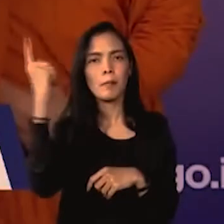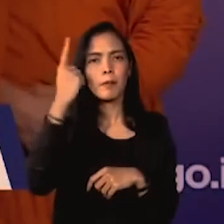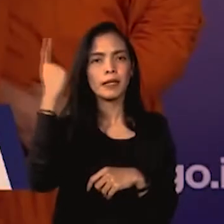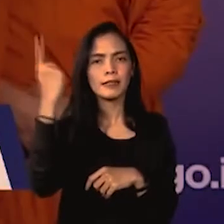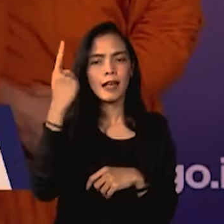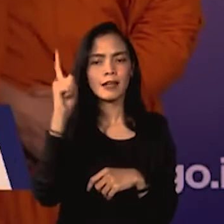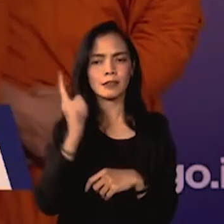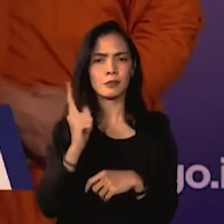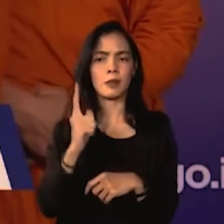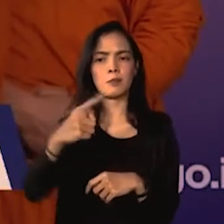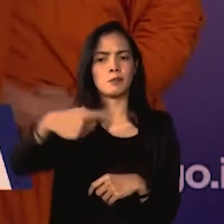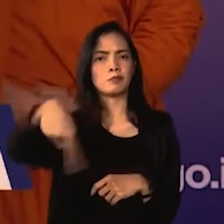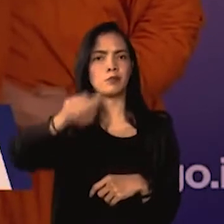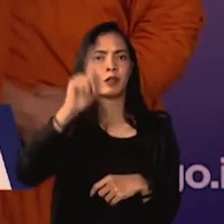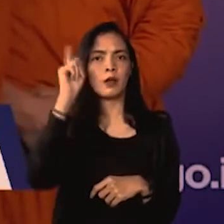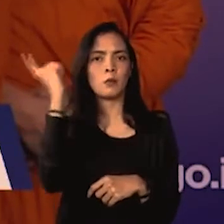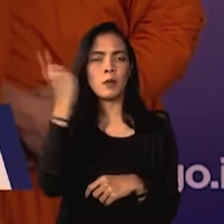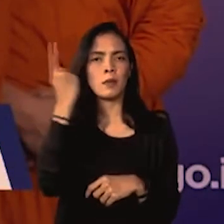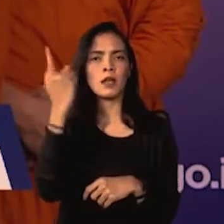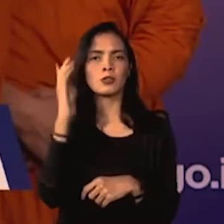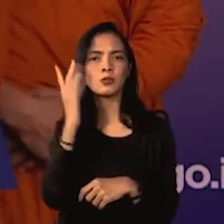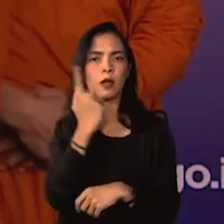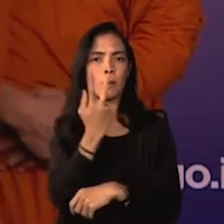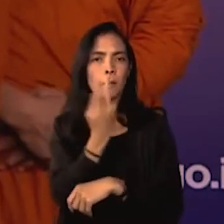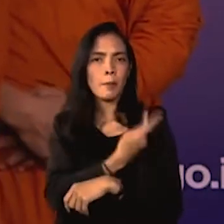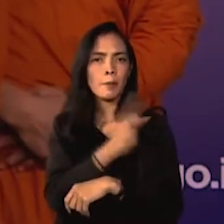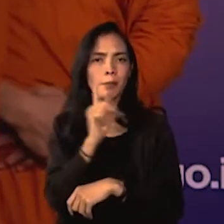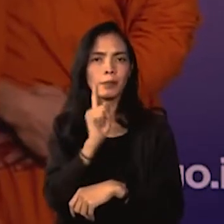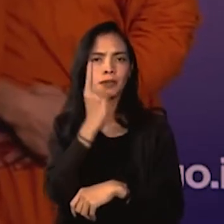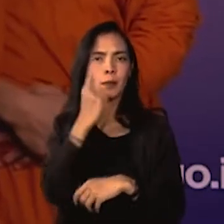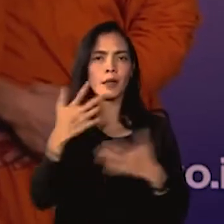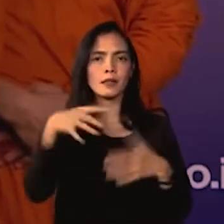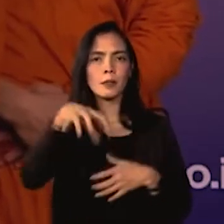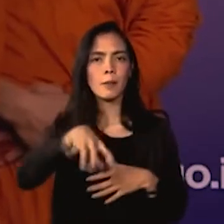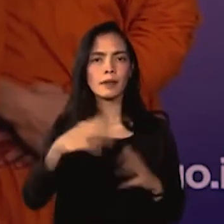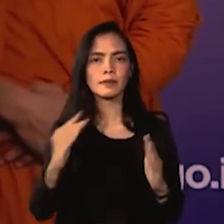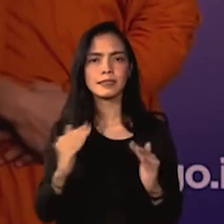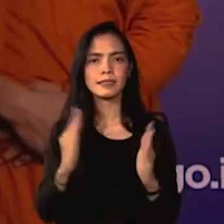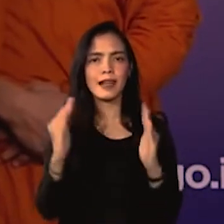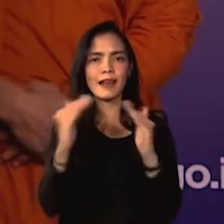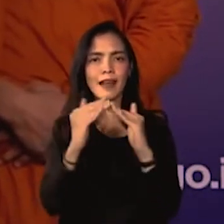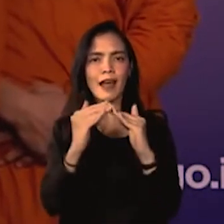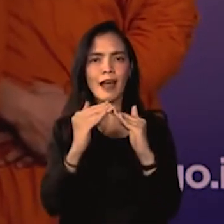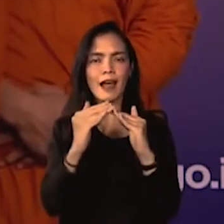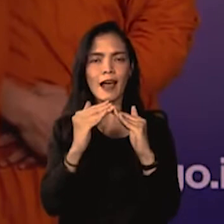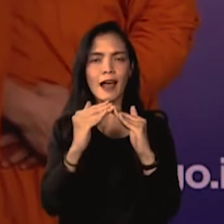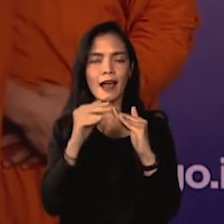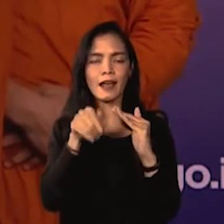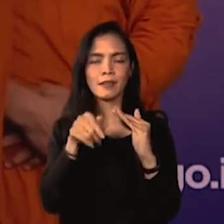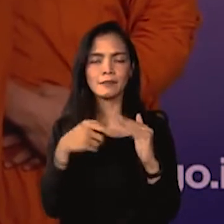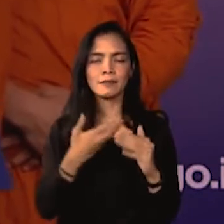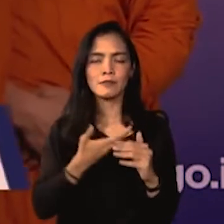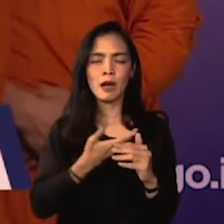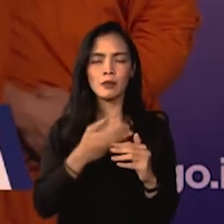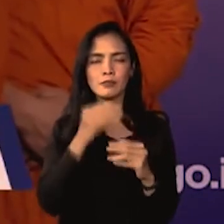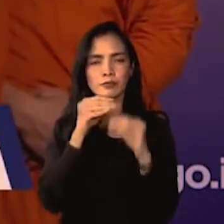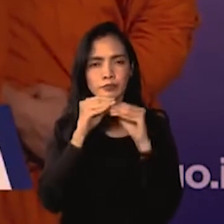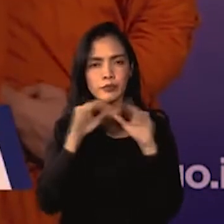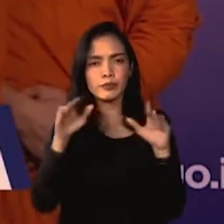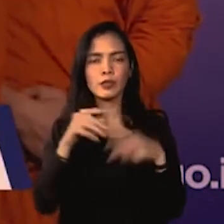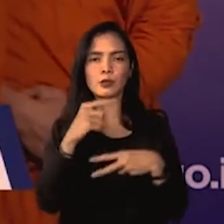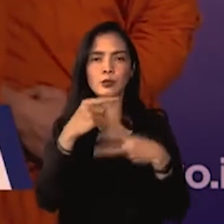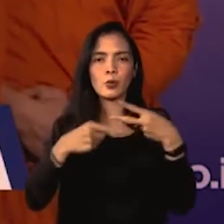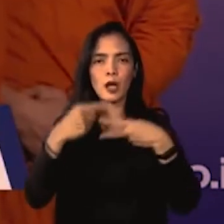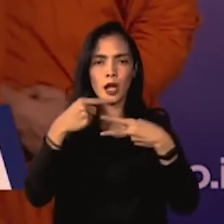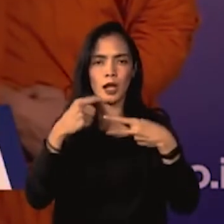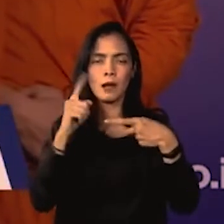melakukan vaksinasi perdana kemarin di Istana. Karena itu, izinkan saya menyampaikan dua